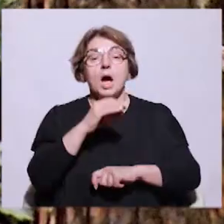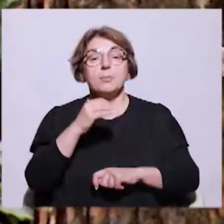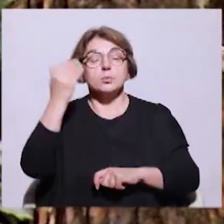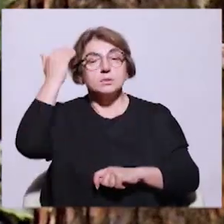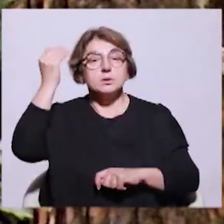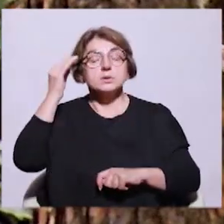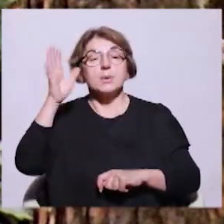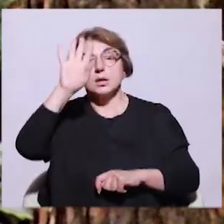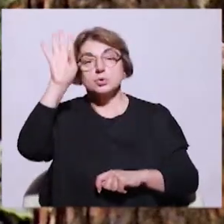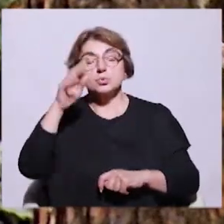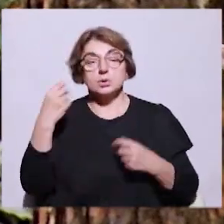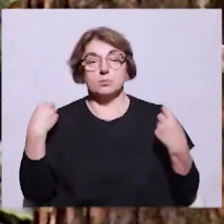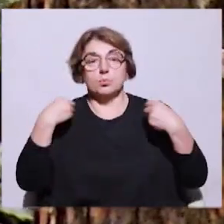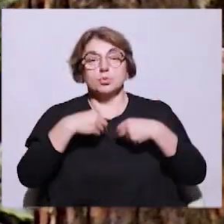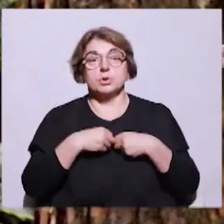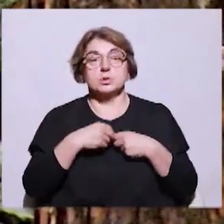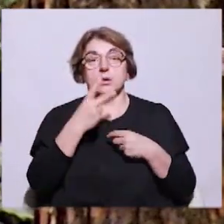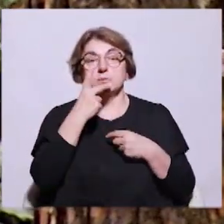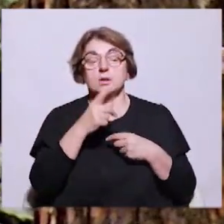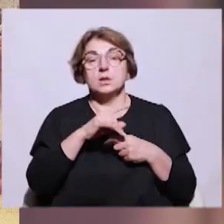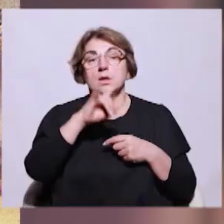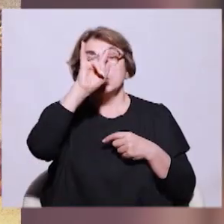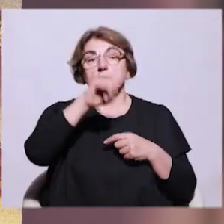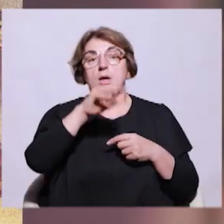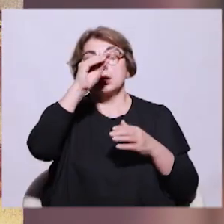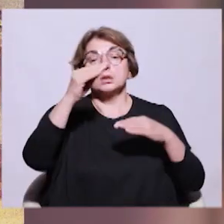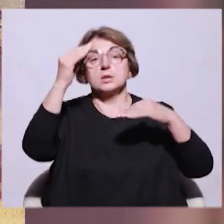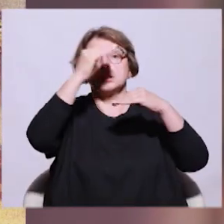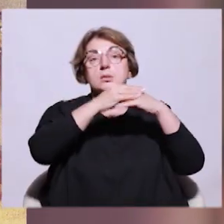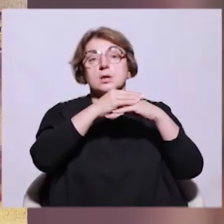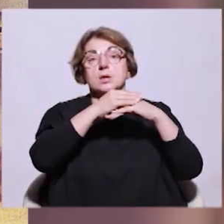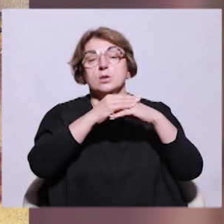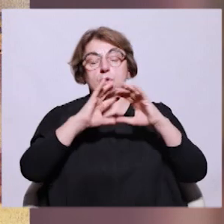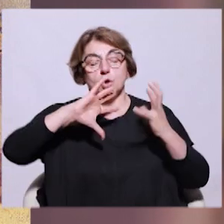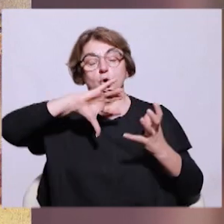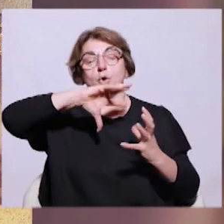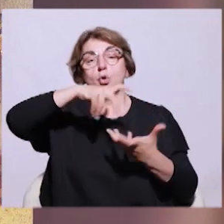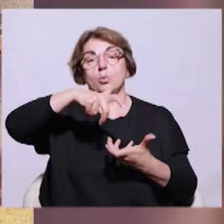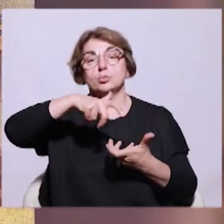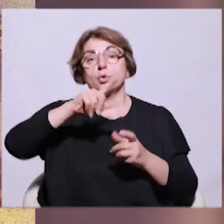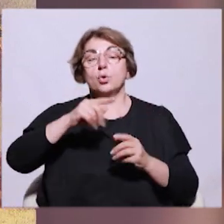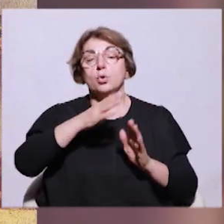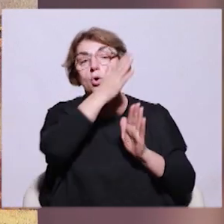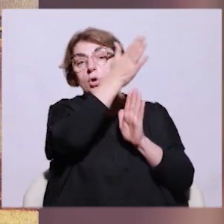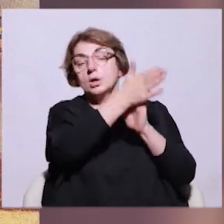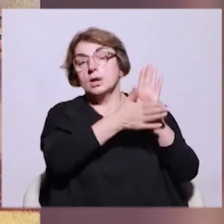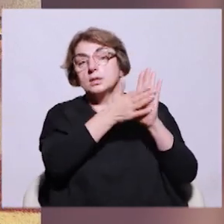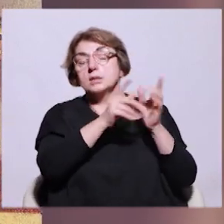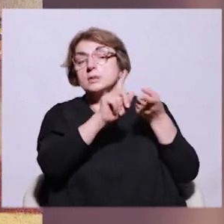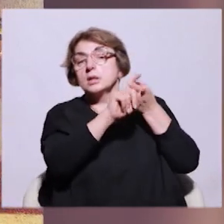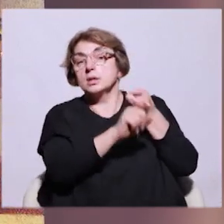სპარსული მოსასხამი. ვხედავთ აი აქ კარადაზე ზემოთ დევს გლობუსი, ხოლო კედელზე